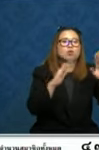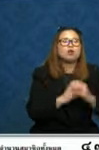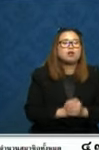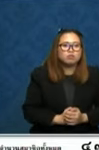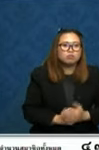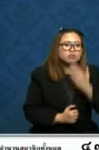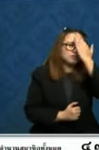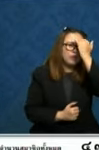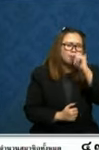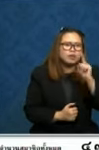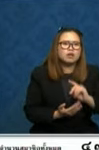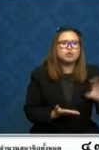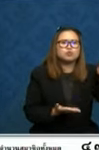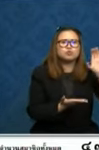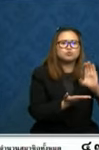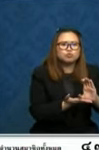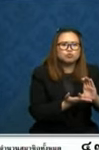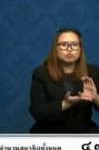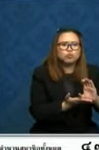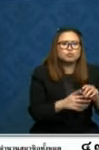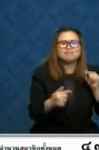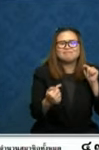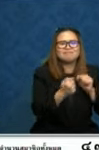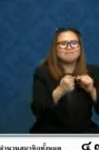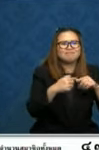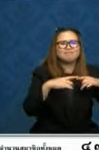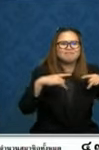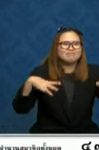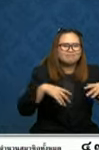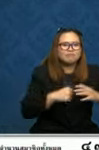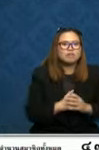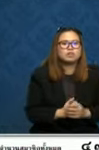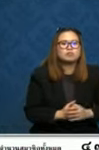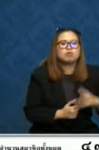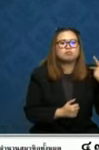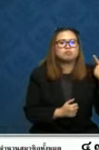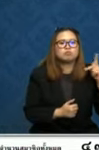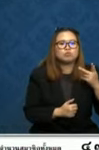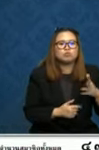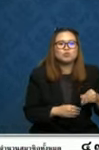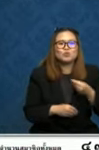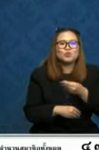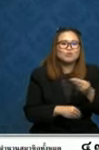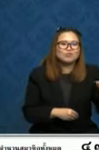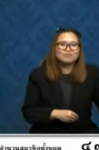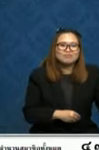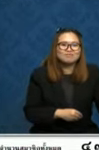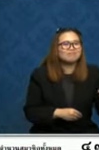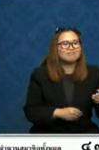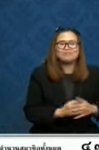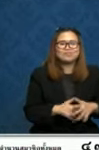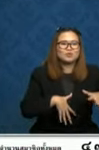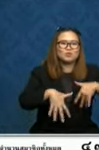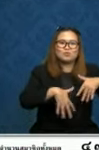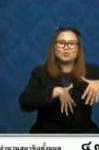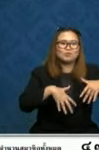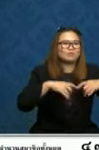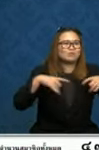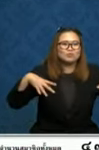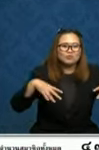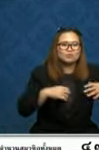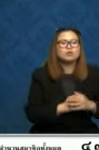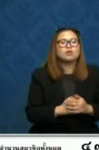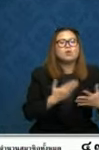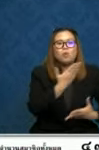ปใช้อาจที่ไม่มีความเหมาะสมนั้นอาจเกิดผลที่สูญเสียแก่ประชากรได้ค่ะและเสียค่าโอกาสค่